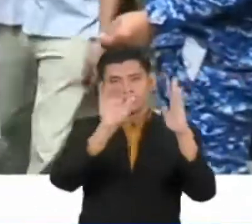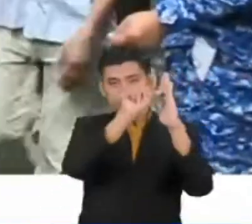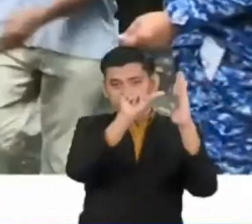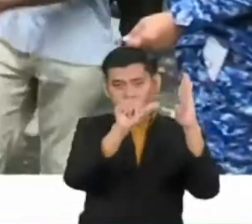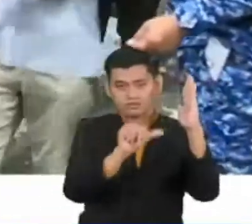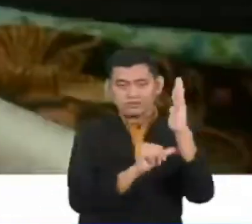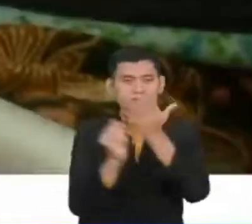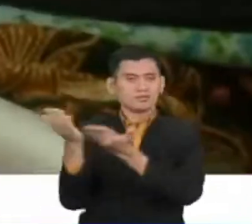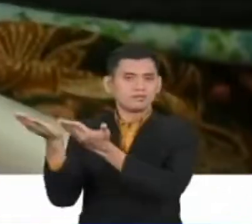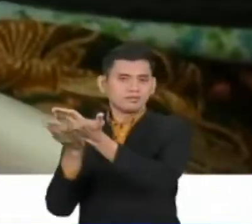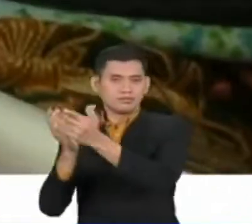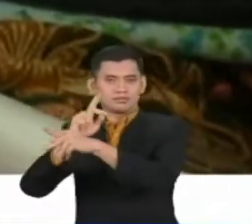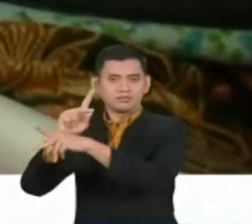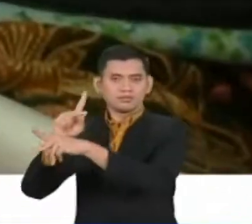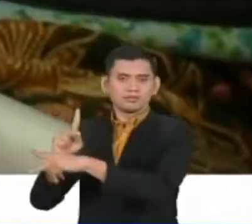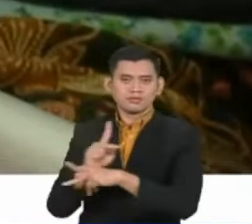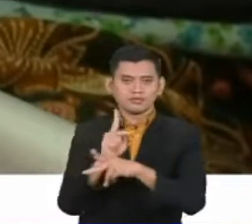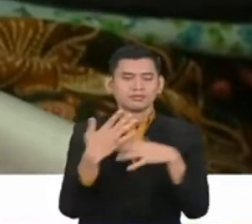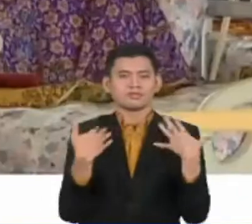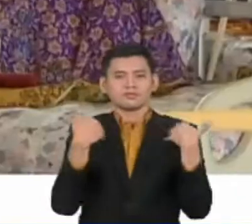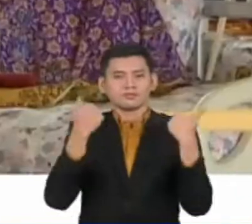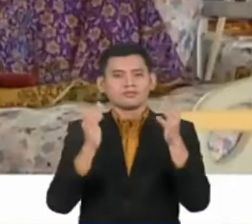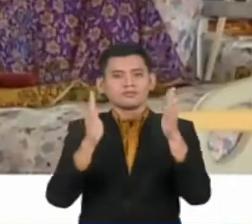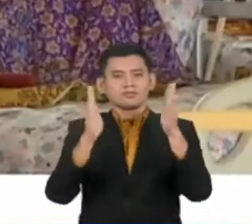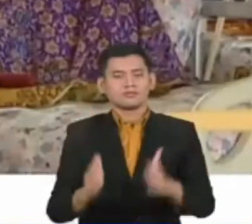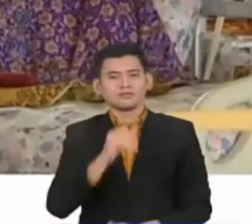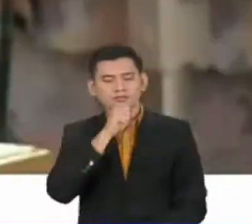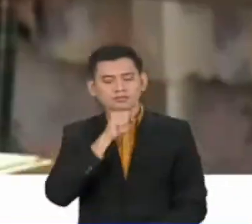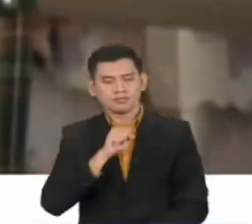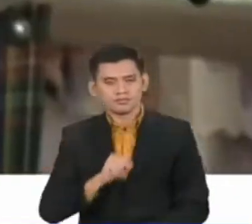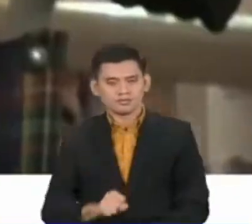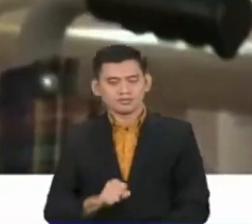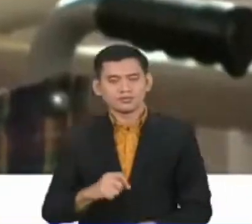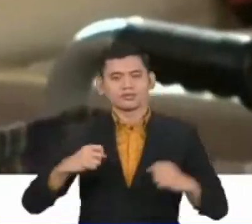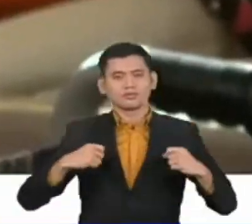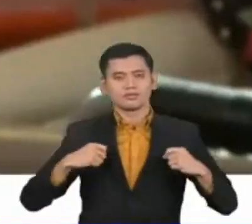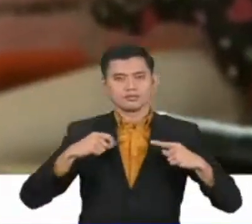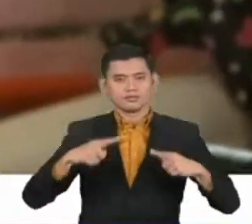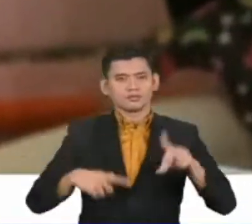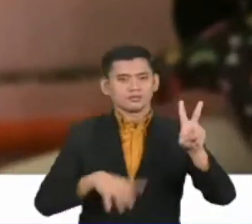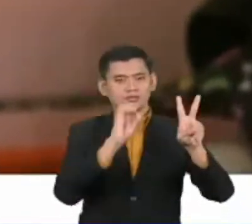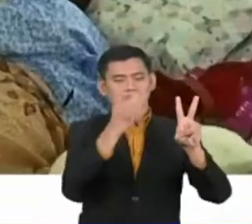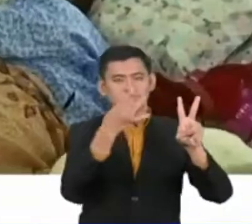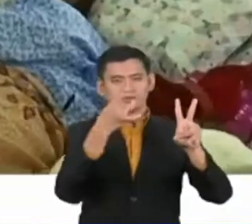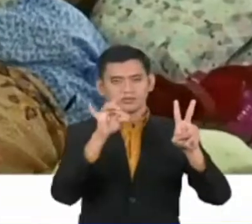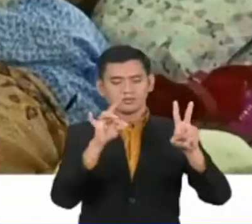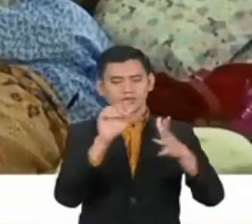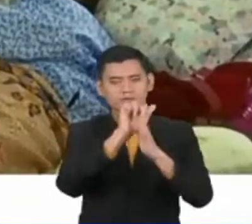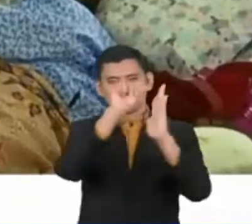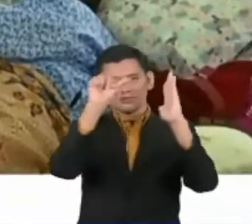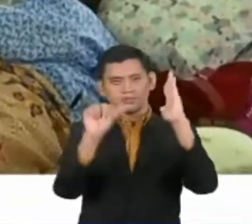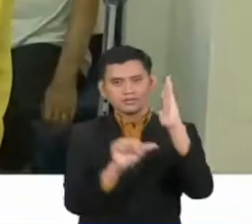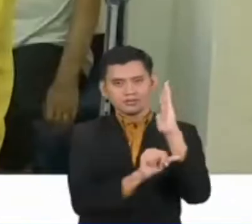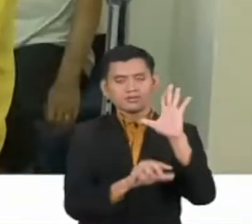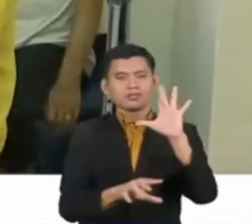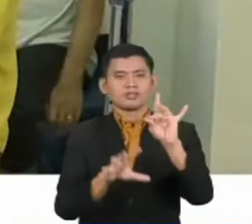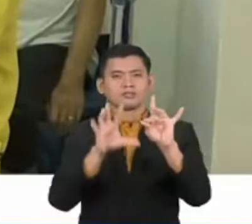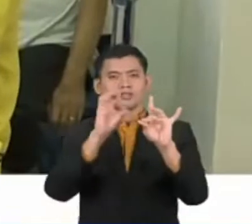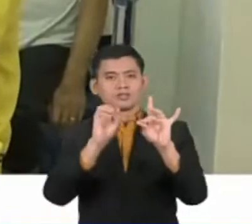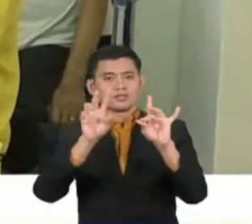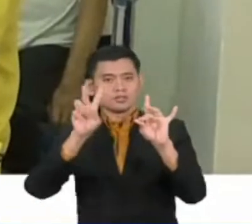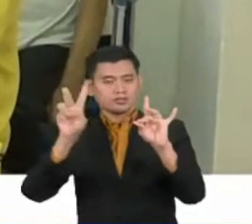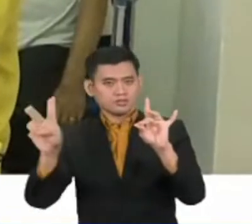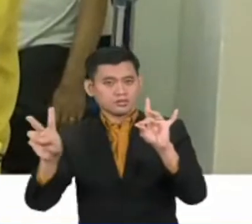dan Perkhidmatan Jagaan Kesihatan Warga Emas Swasta 2018, Akta 802, akan